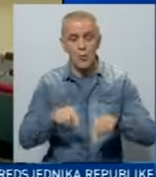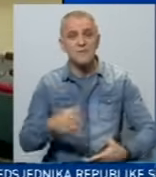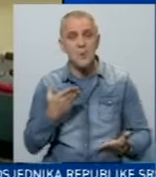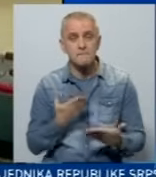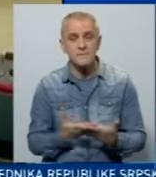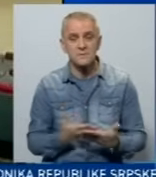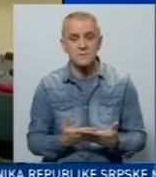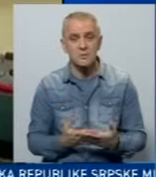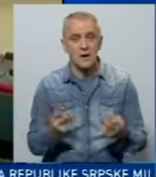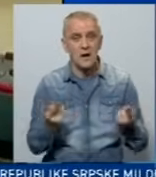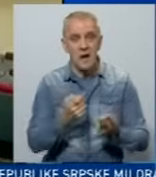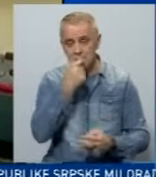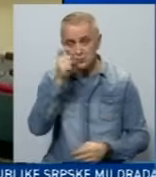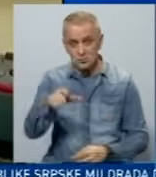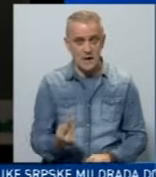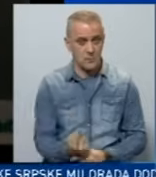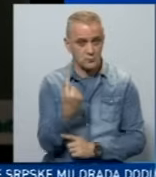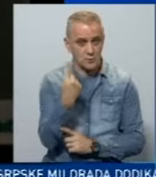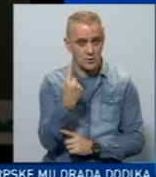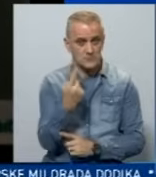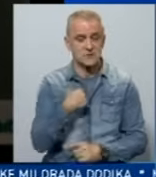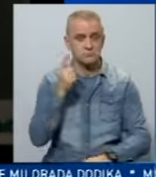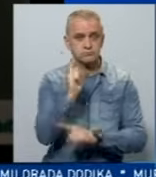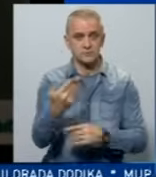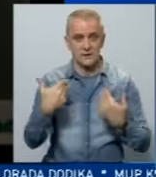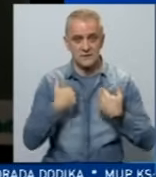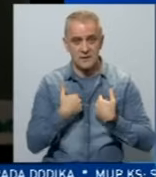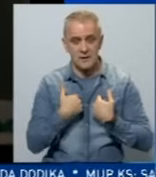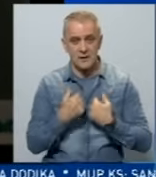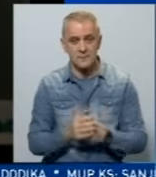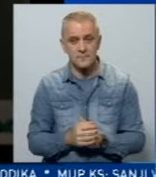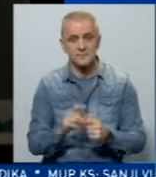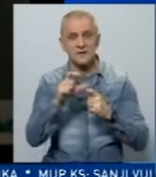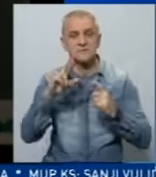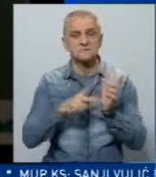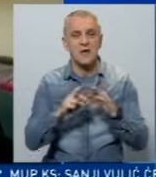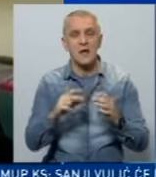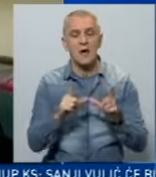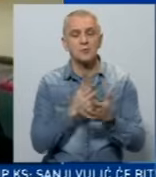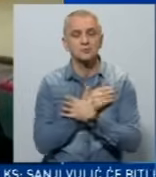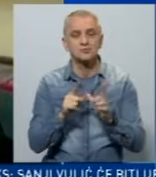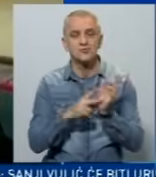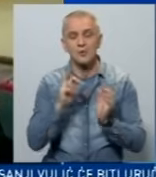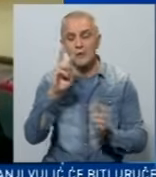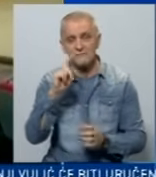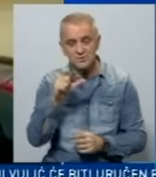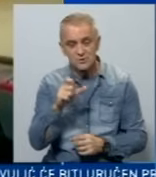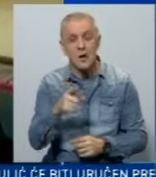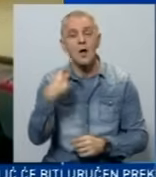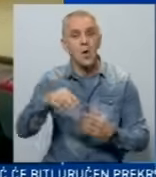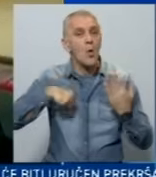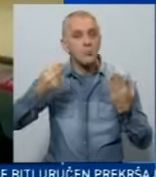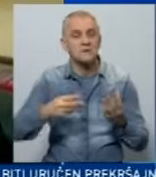predmetu, kao sudija pojedinac, određena sam ja, sudija Sena Uzunović. Potom je sutkinja pojasnila zašto